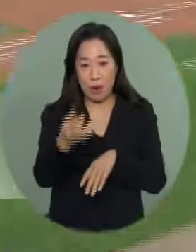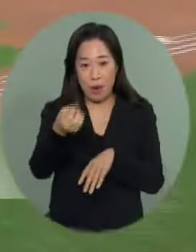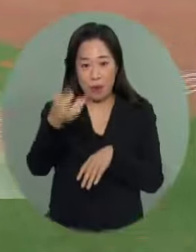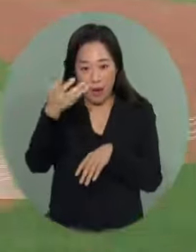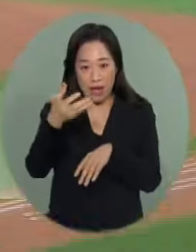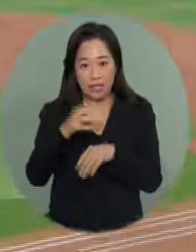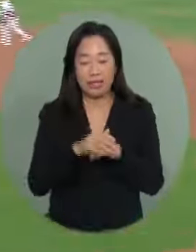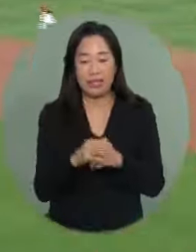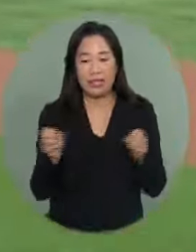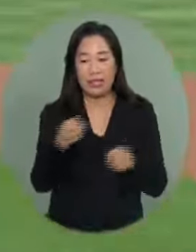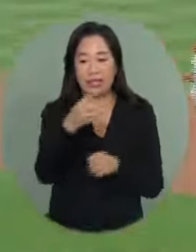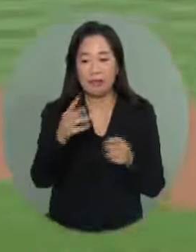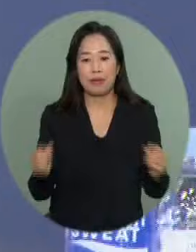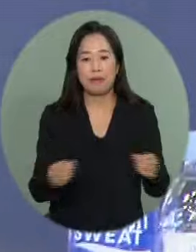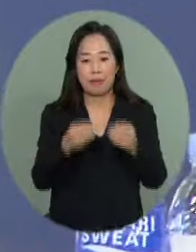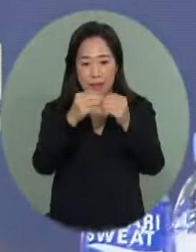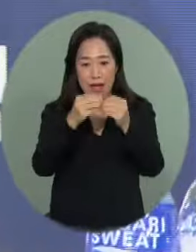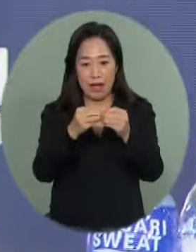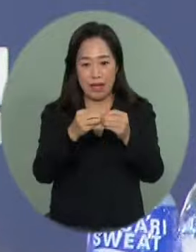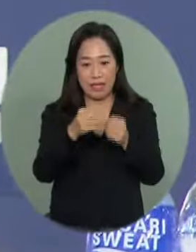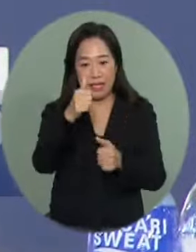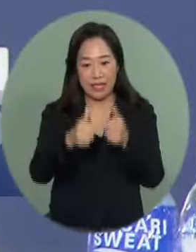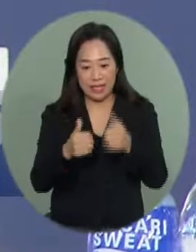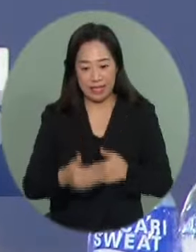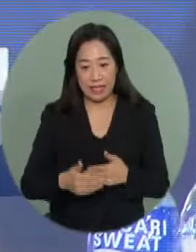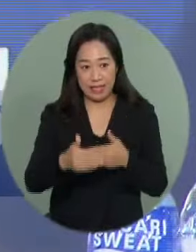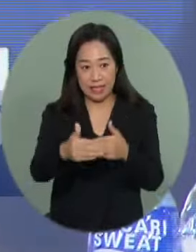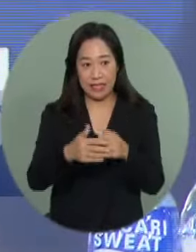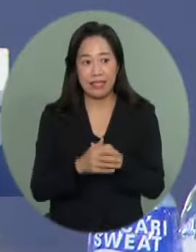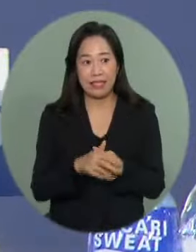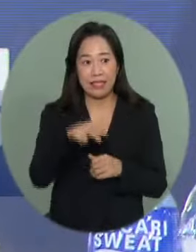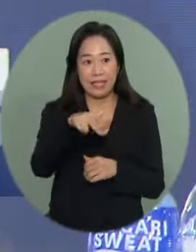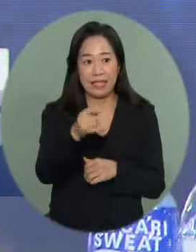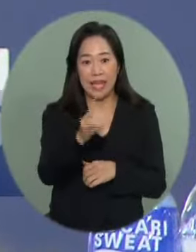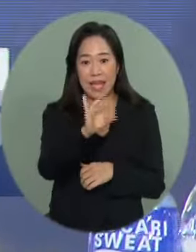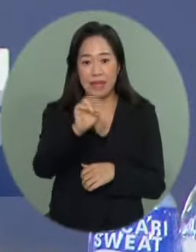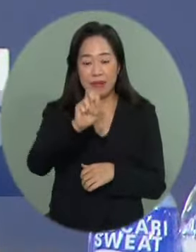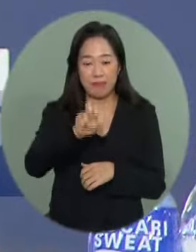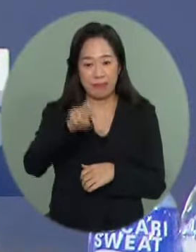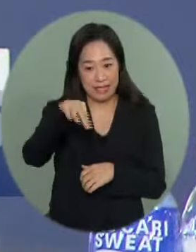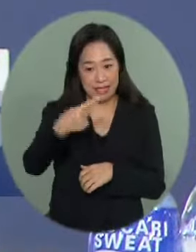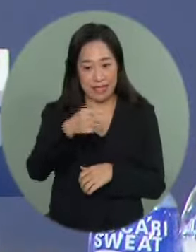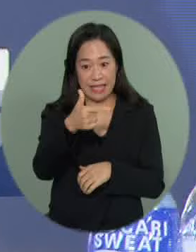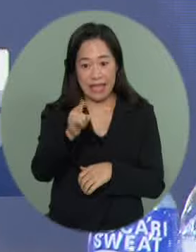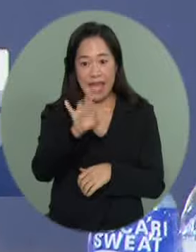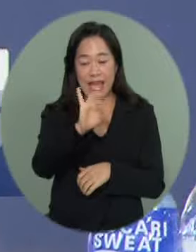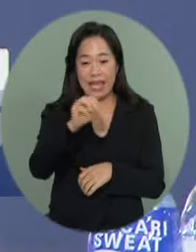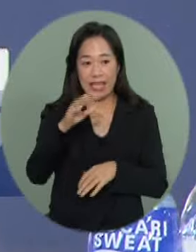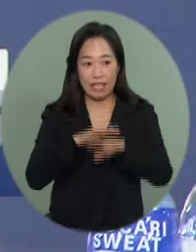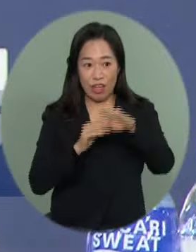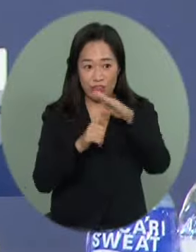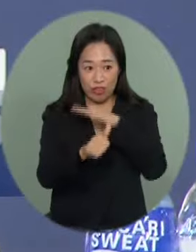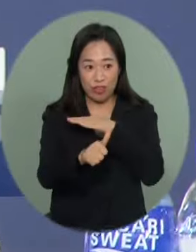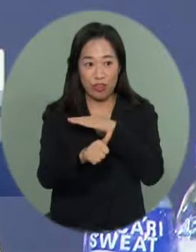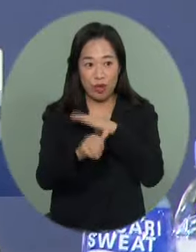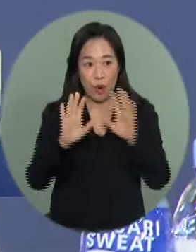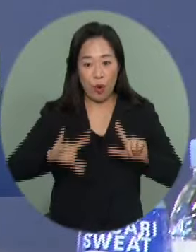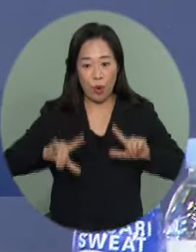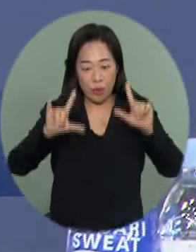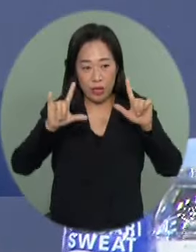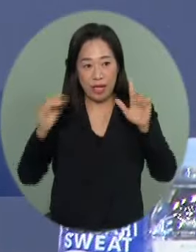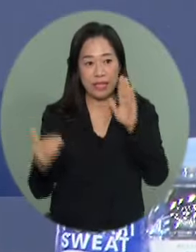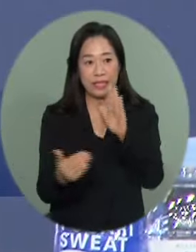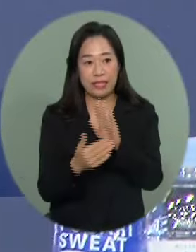선수와 맞대결을 펼치게 됐습니다. 제임스 네일 선수입니다. 올 시즌